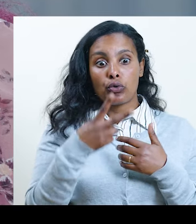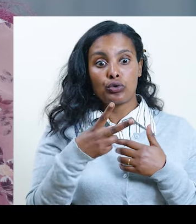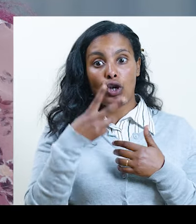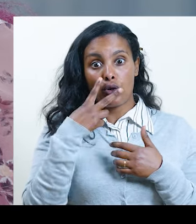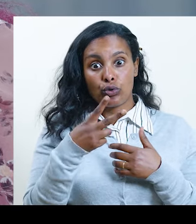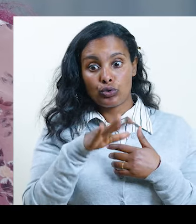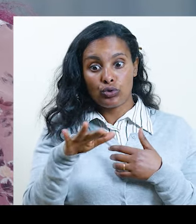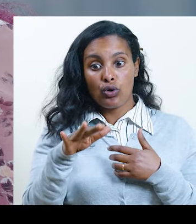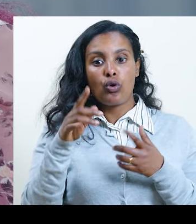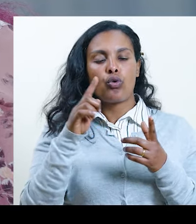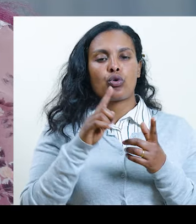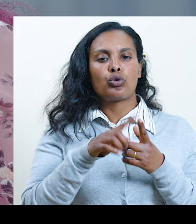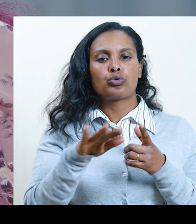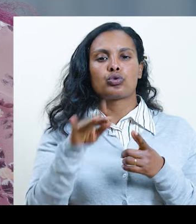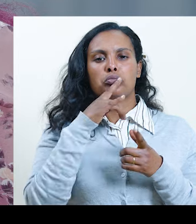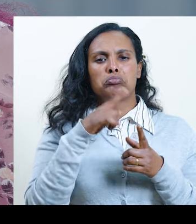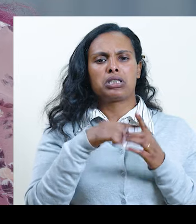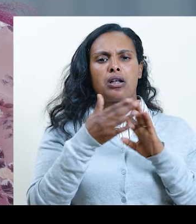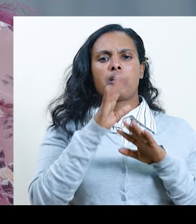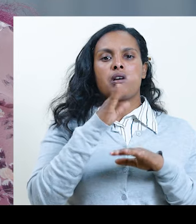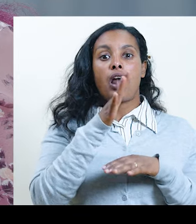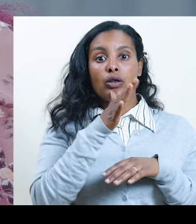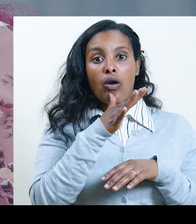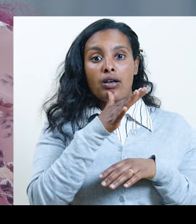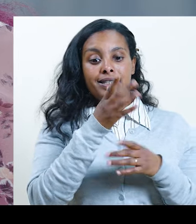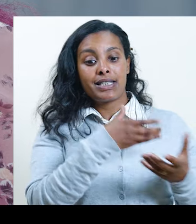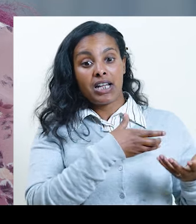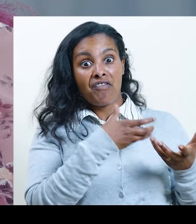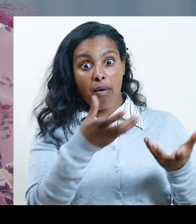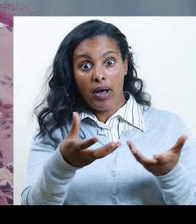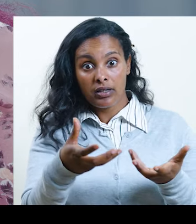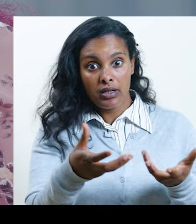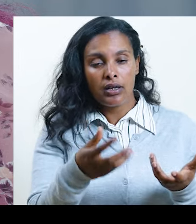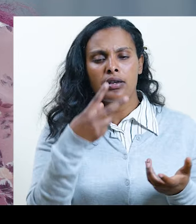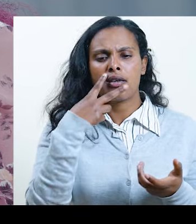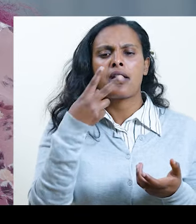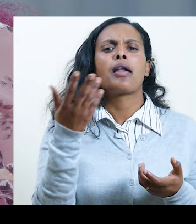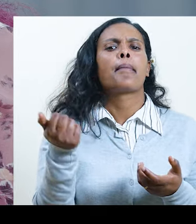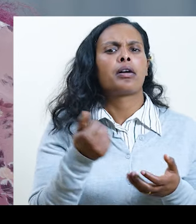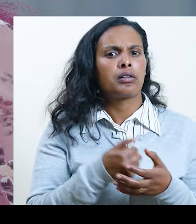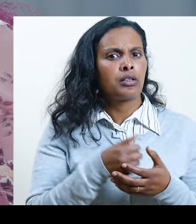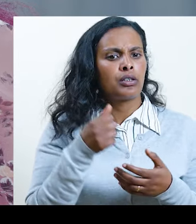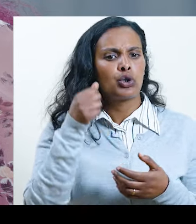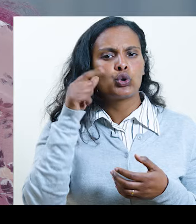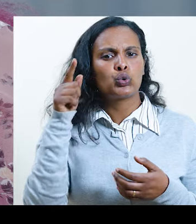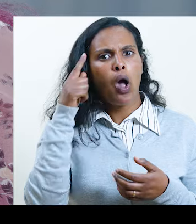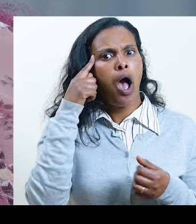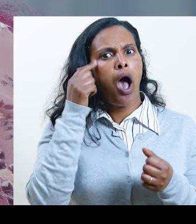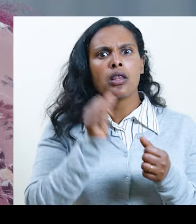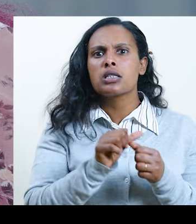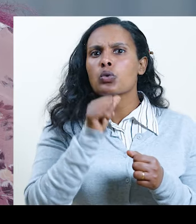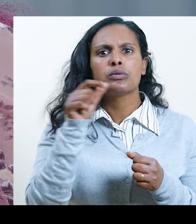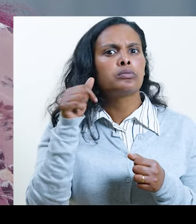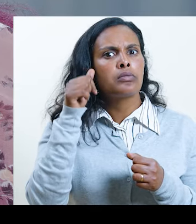እያዩት ያሉት ልጆቿ ወንድ ልጆች እንደ መውለዷ መጠን እናቷ ላይ ሲደፋበት እያየ ነበረ። እሷ